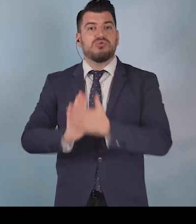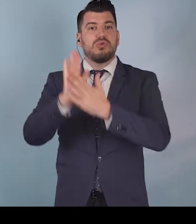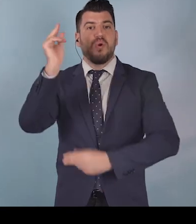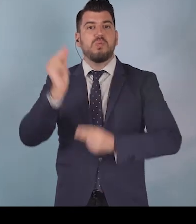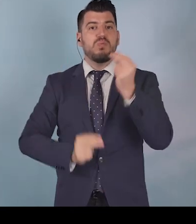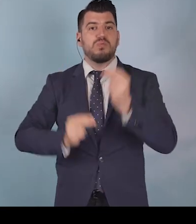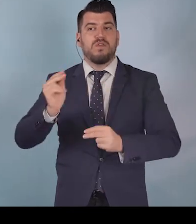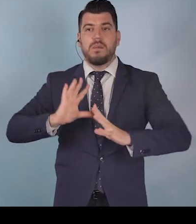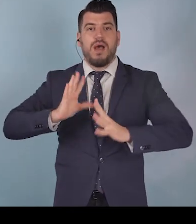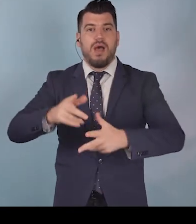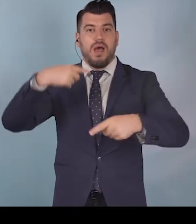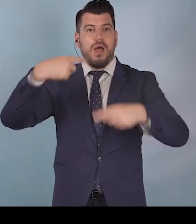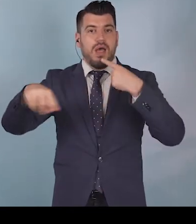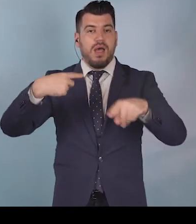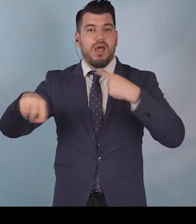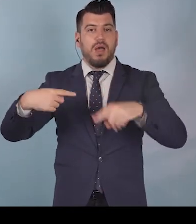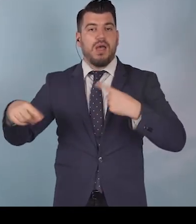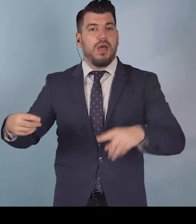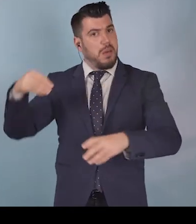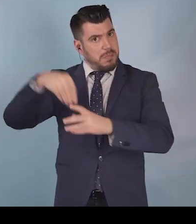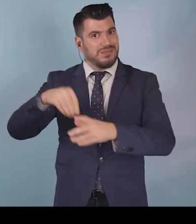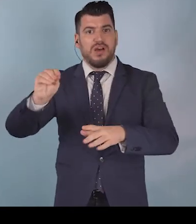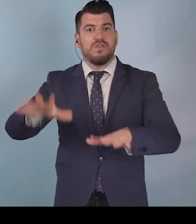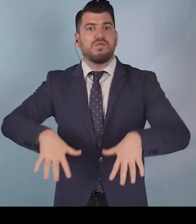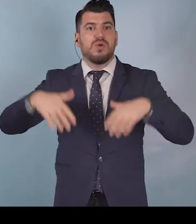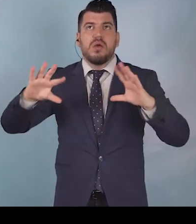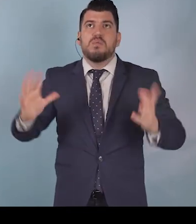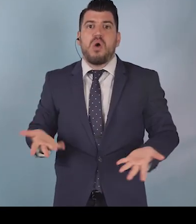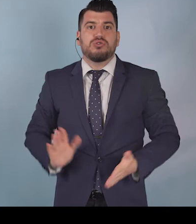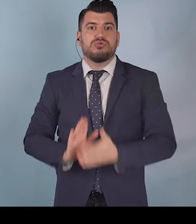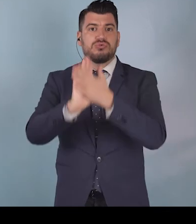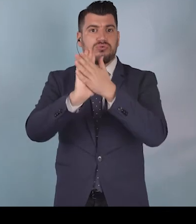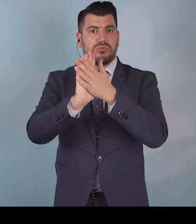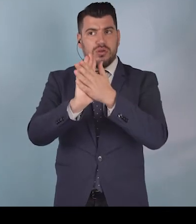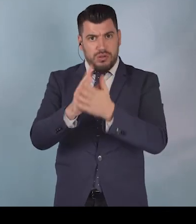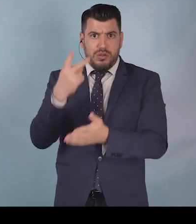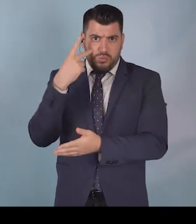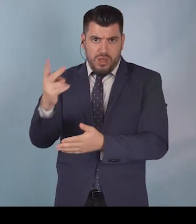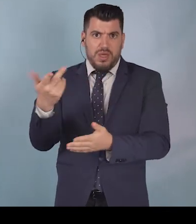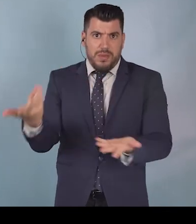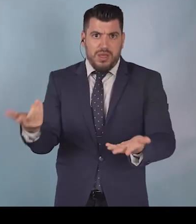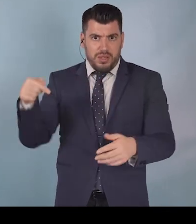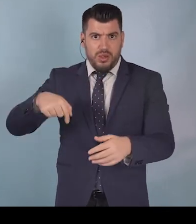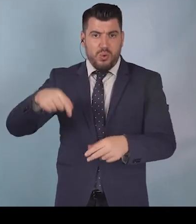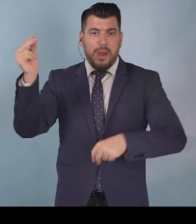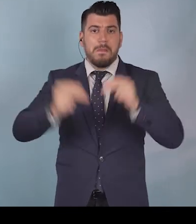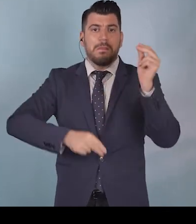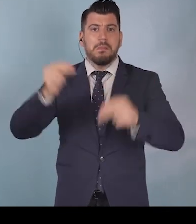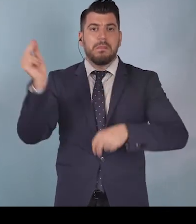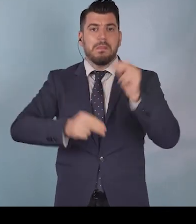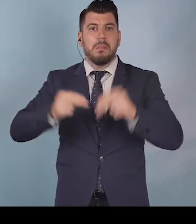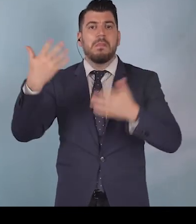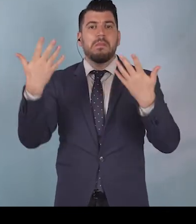ομοφοβικού, τρανσφοβικού λόγου, για παράδειγμα, ακόμα και μέσα στη Βουλή. Είναι παραδείγματα τα οποία έχουμε περάσει, ιδίως με τα ψηφίσματα